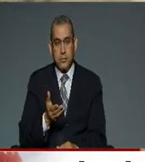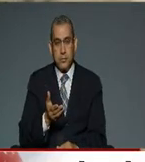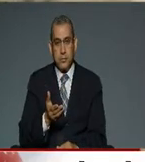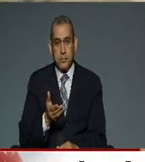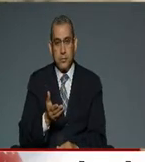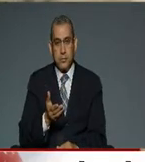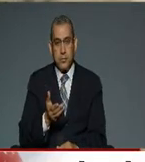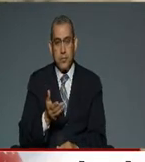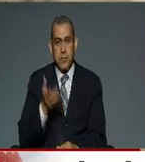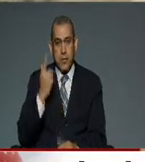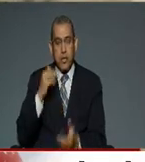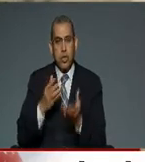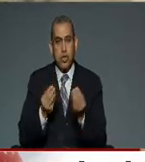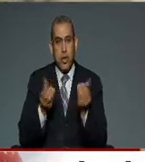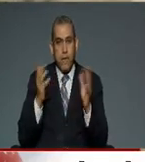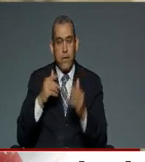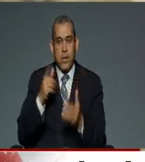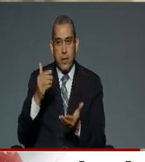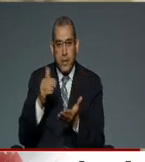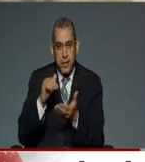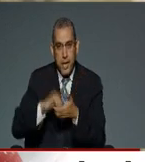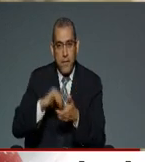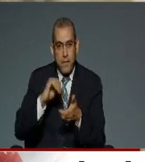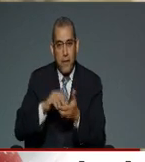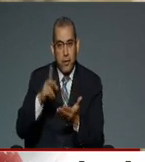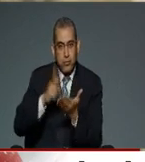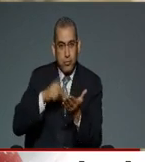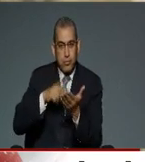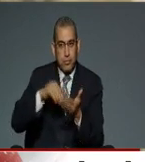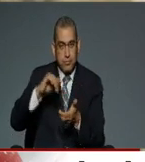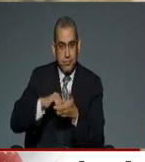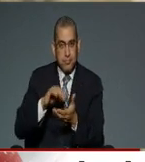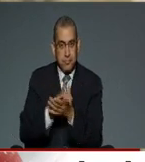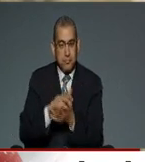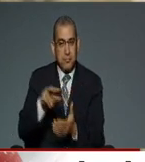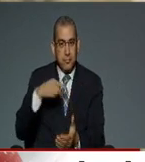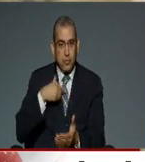وقعنا على الكثير من الاتفاقيات الأخرى التي تهم